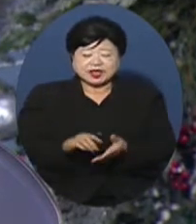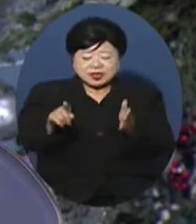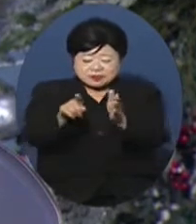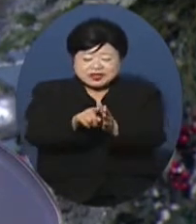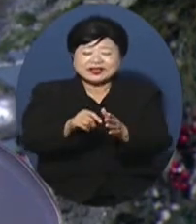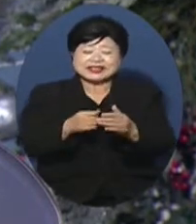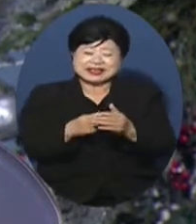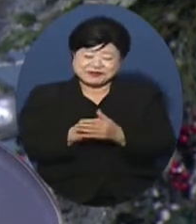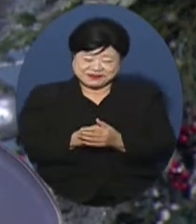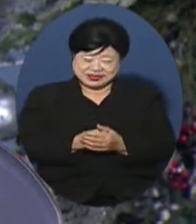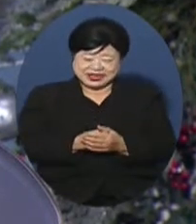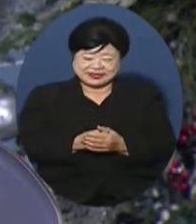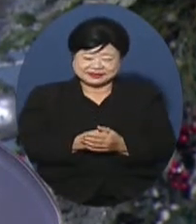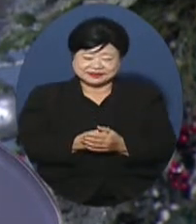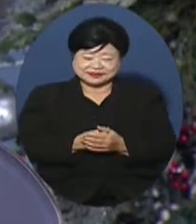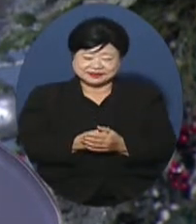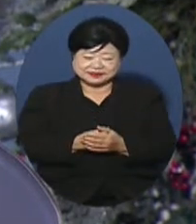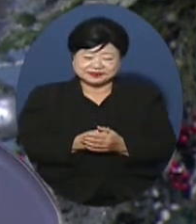때문인데